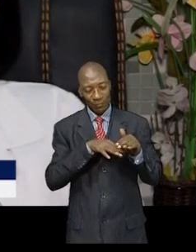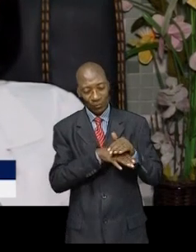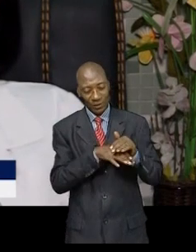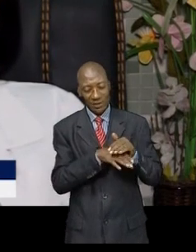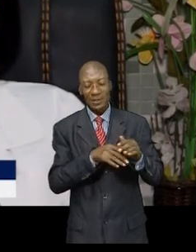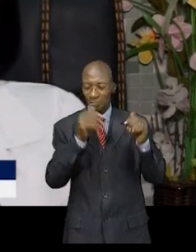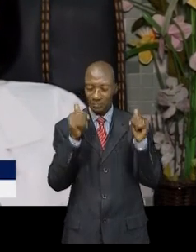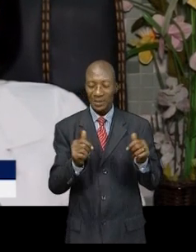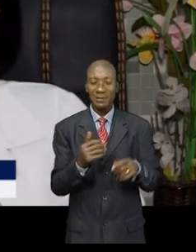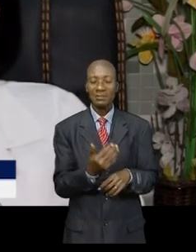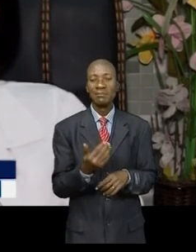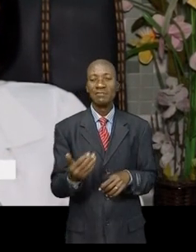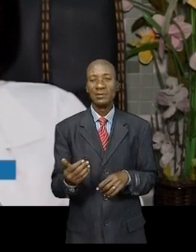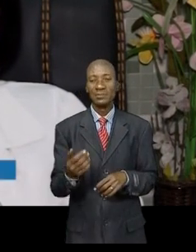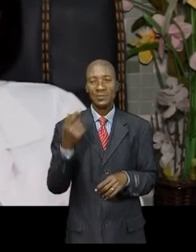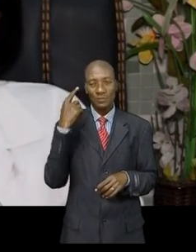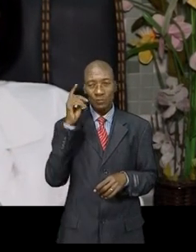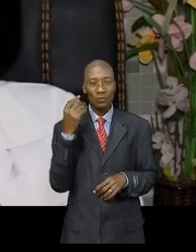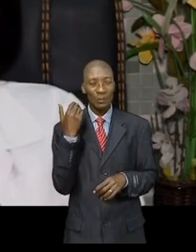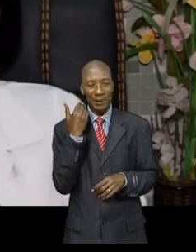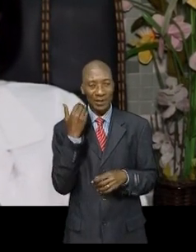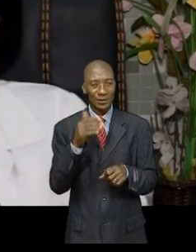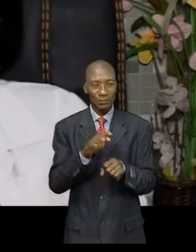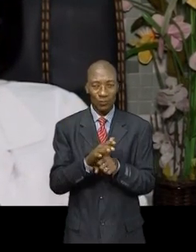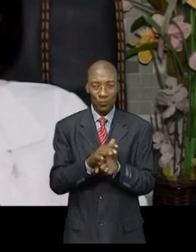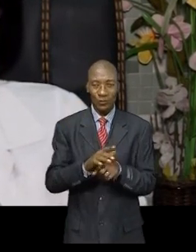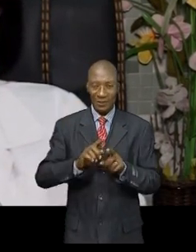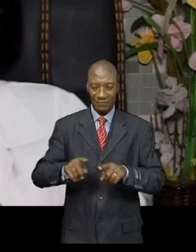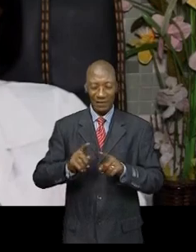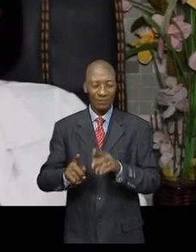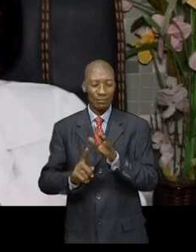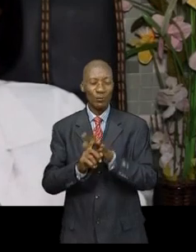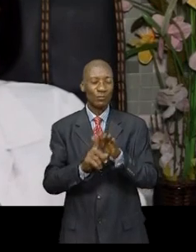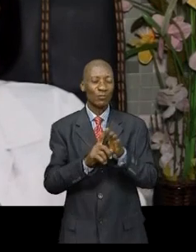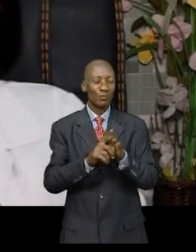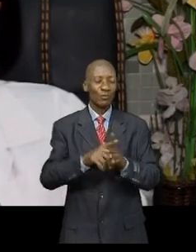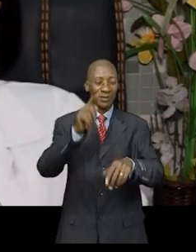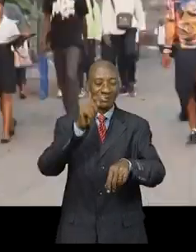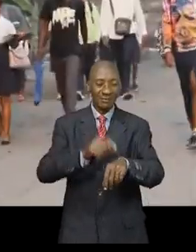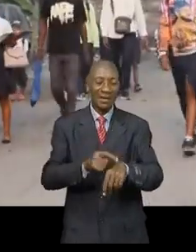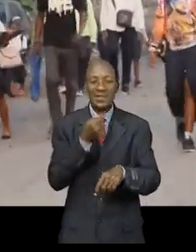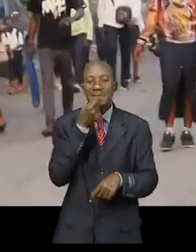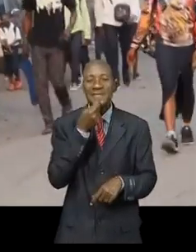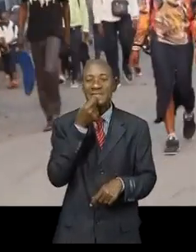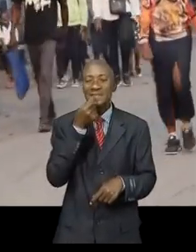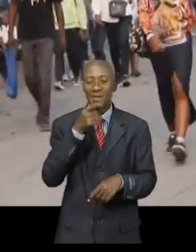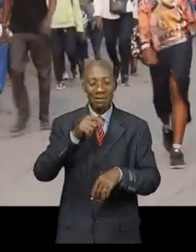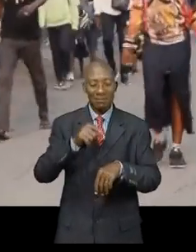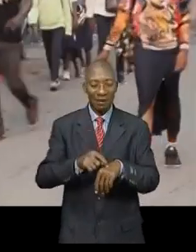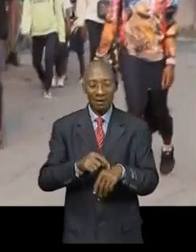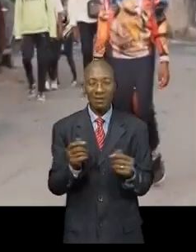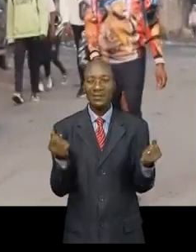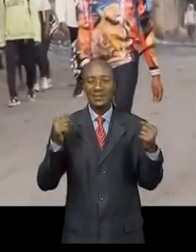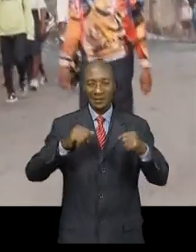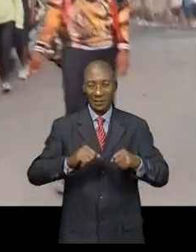à tous ces problèmes que nous rencontrons pendant la saison sèche. D'abord, ils doivent prendre soin de laver les enfants avec de